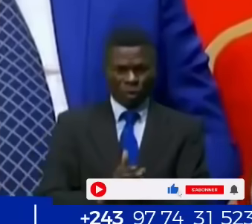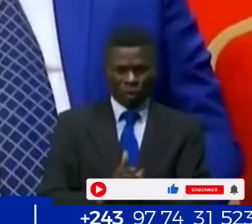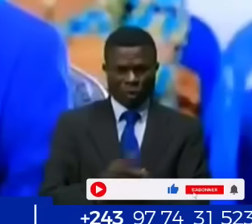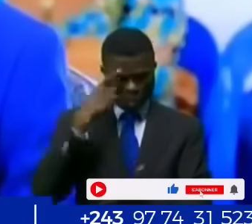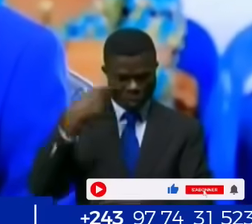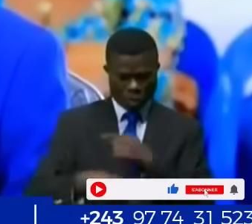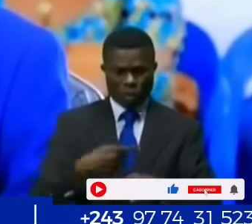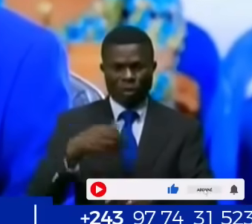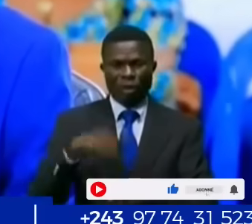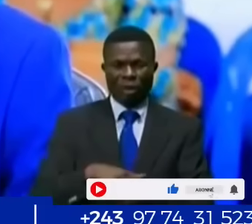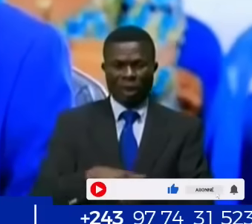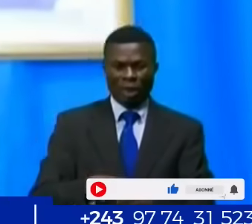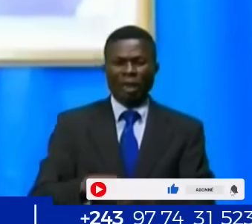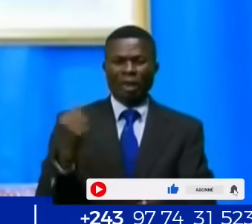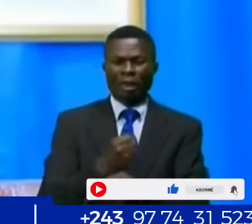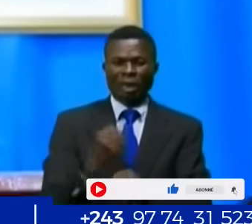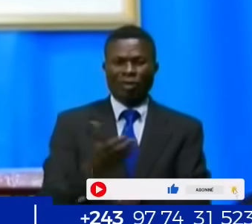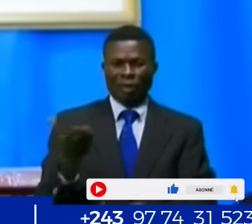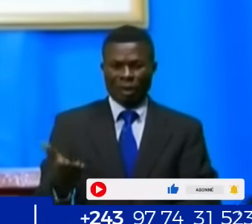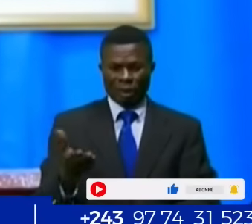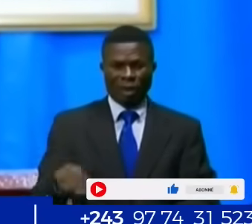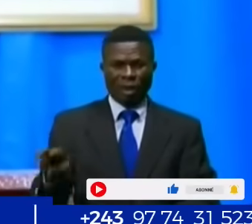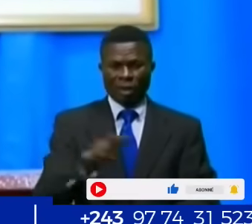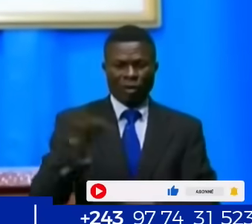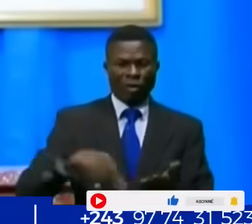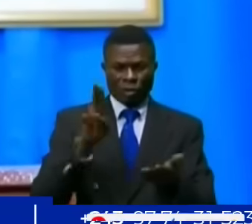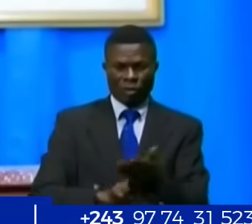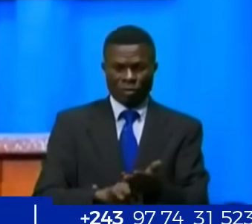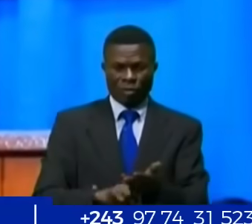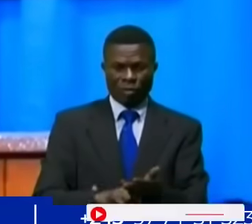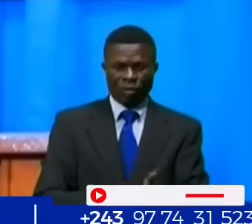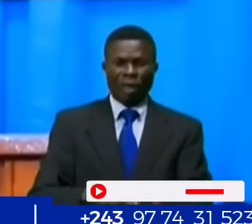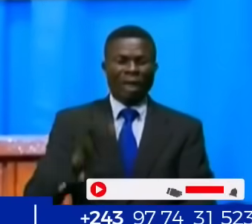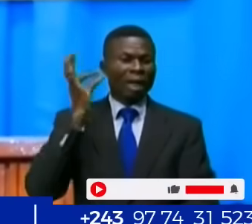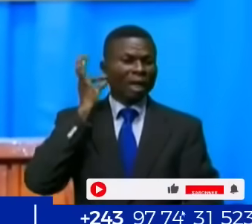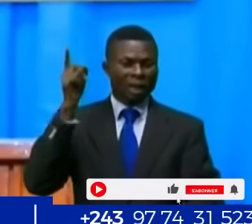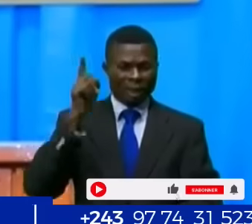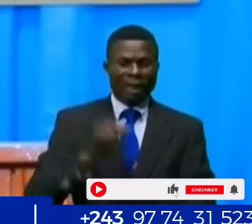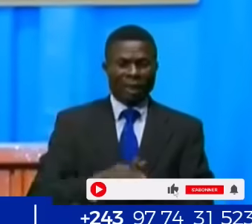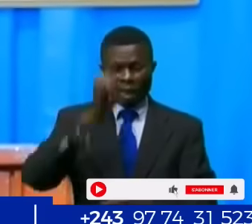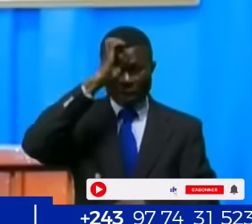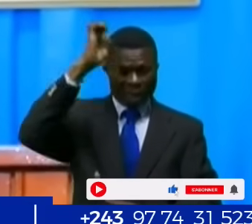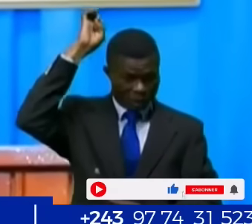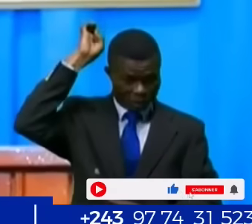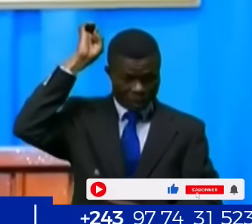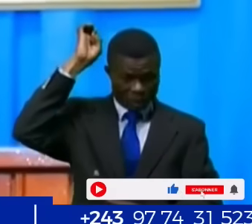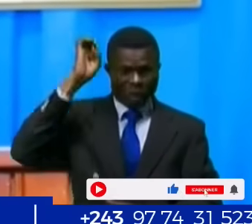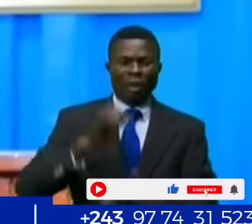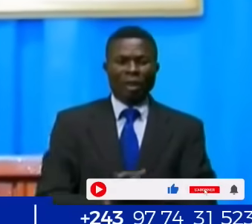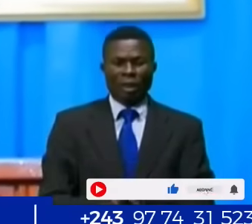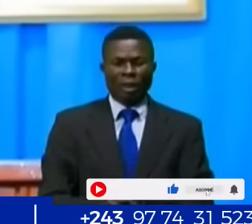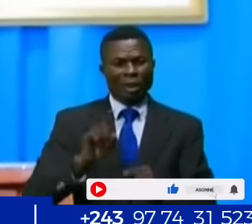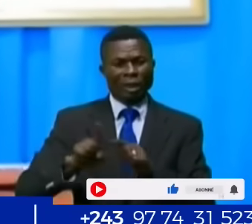lancer dans l'entrepreneuriat. Vous avez signé des accords à Nairobi, à Abu et à Gedi.